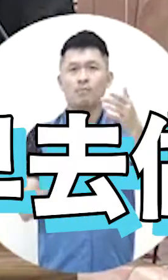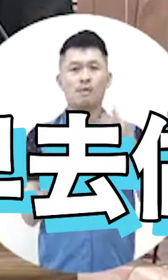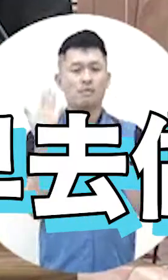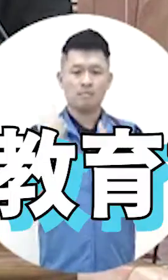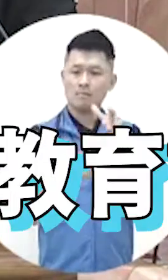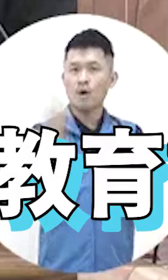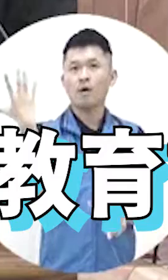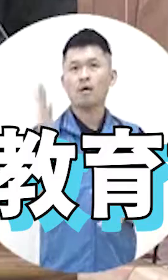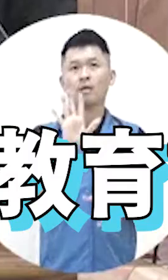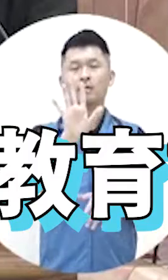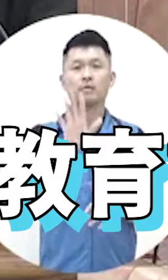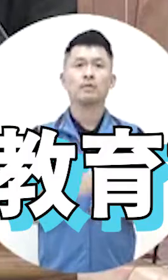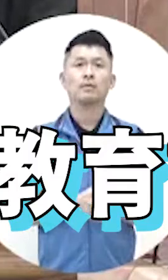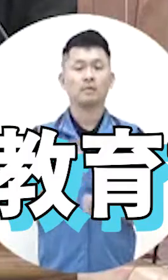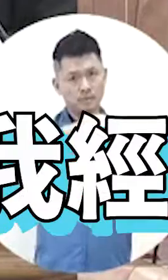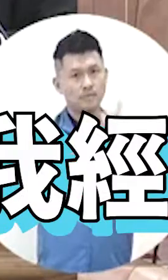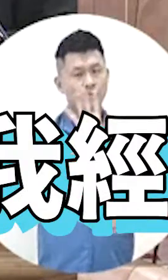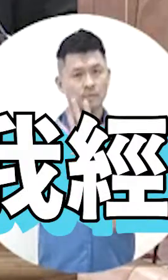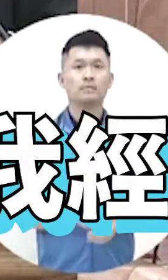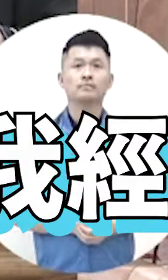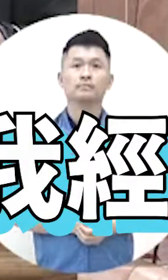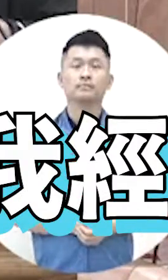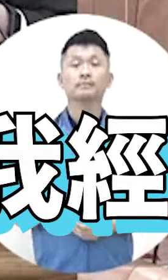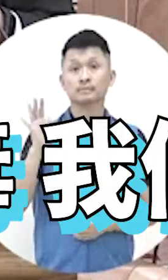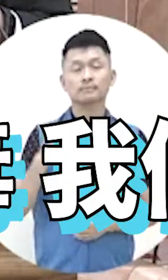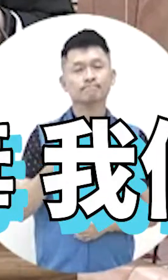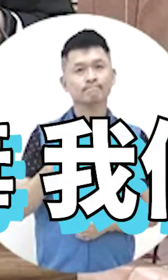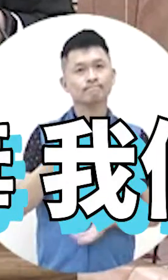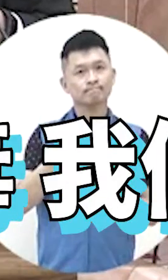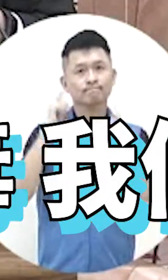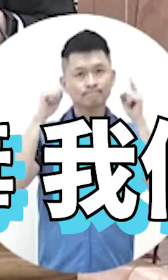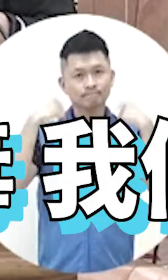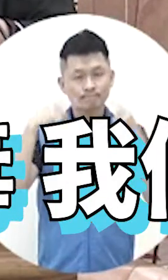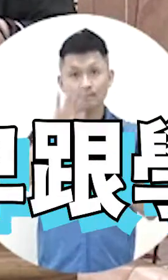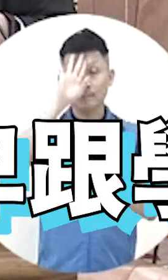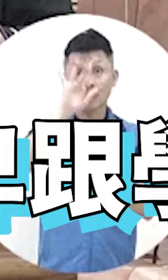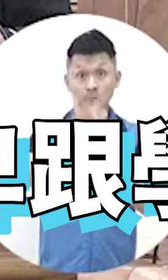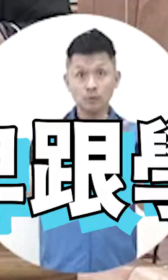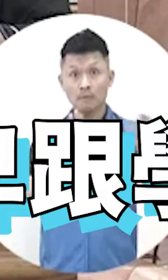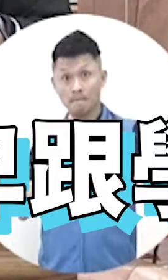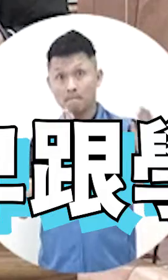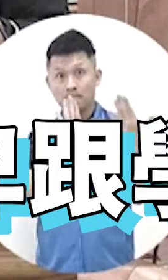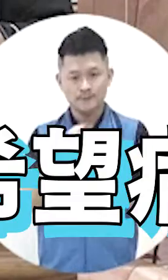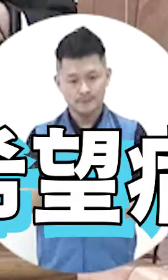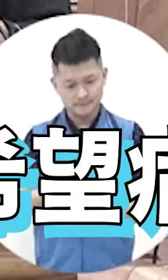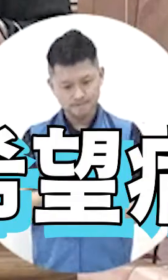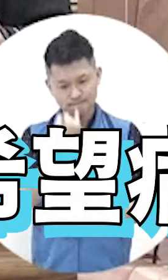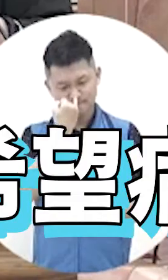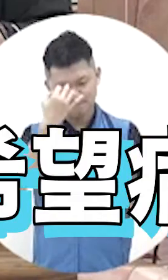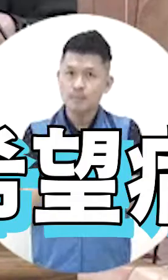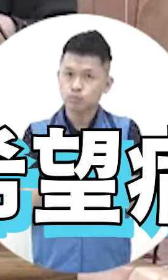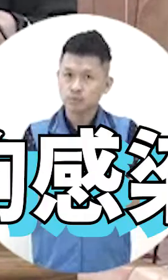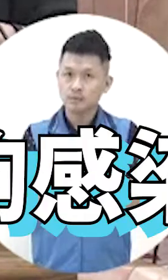很早去做抽测，也跟他们教育训练过了。但是我经常讲，面对病毒，我们要学会谦卑跟学习。没有个人希